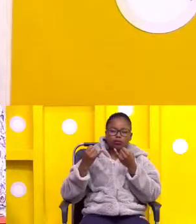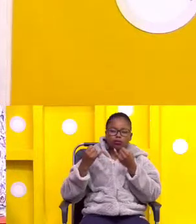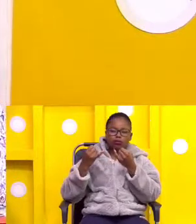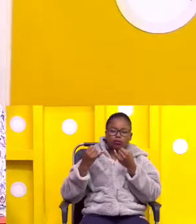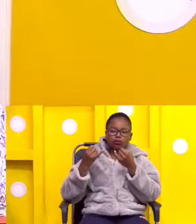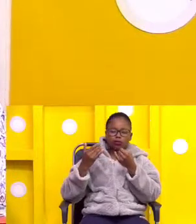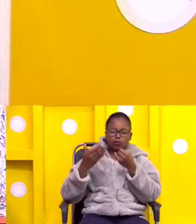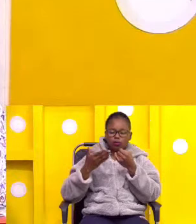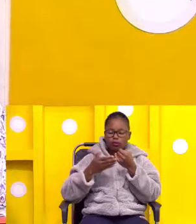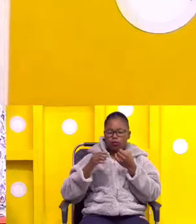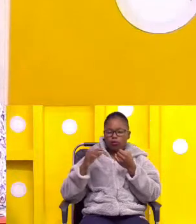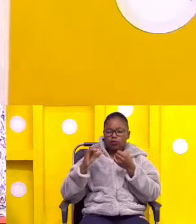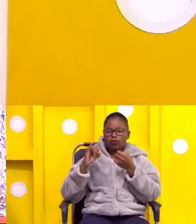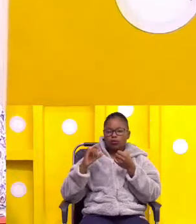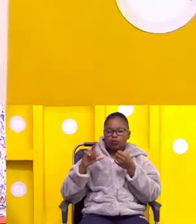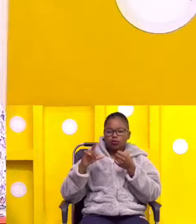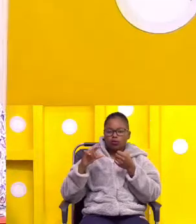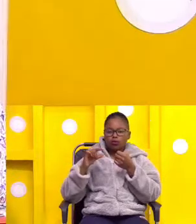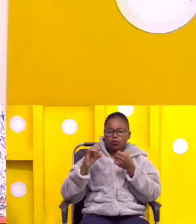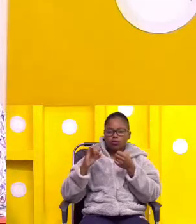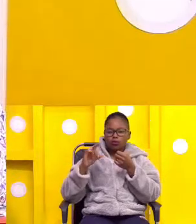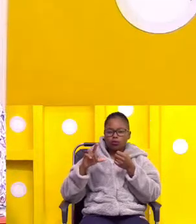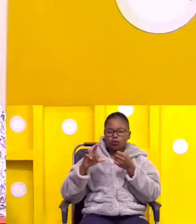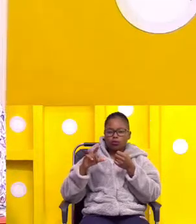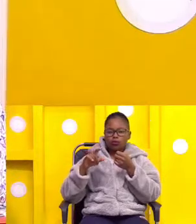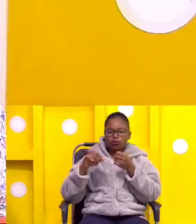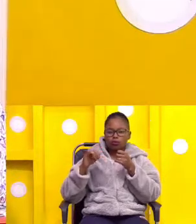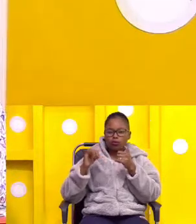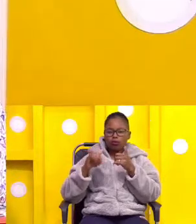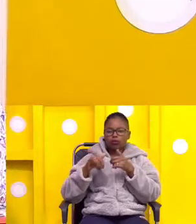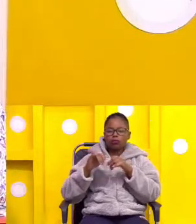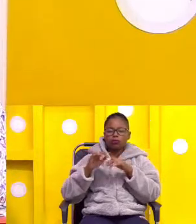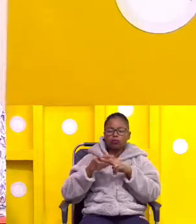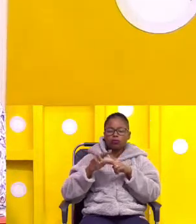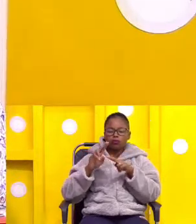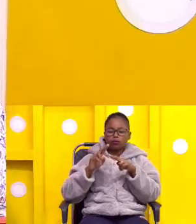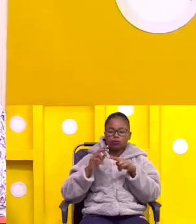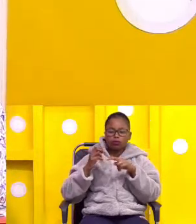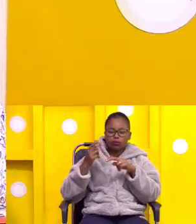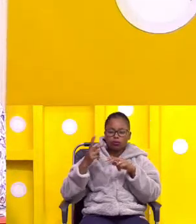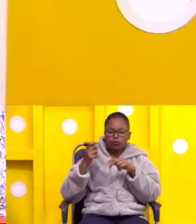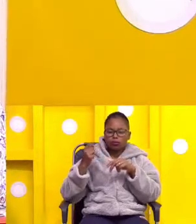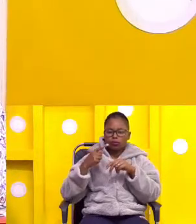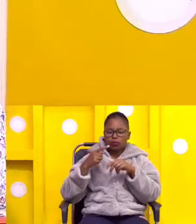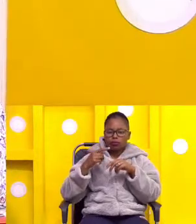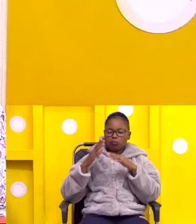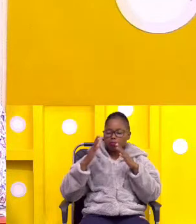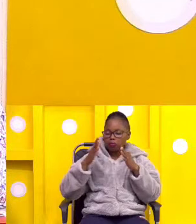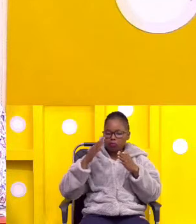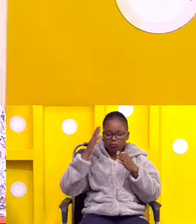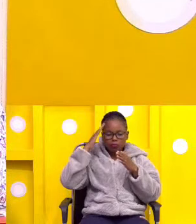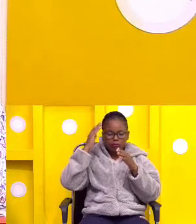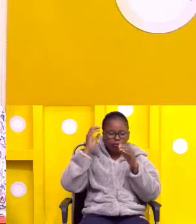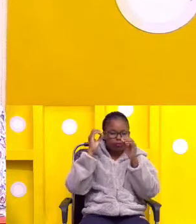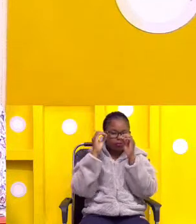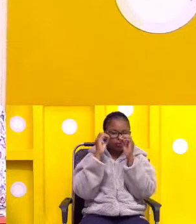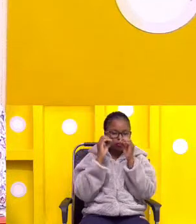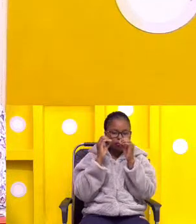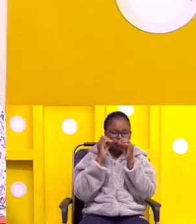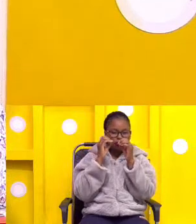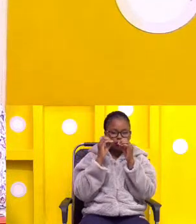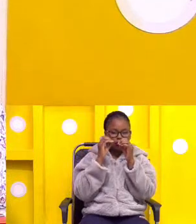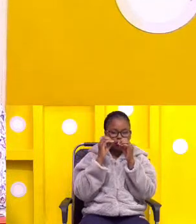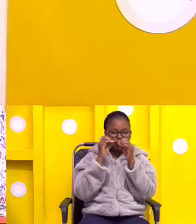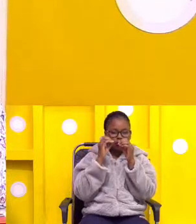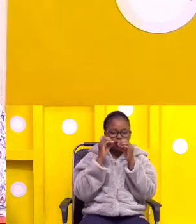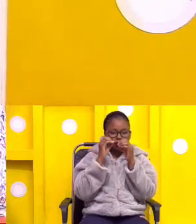giri. Na kwa letu wa dhamira kuwa ona daikari itemeli yere. Ugo dali mudo woi. O ilio